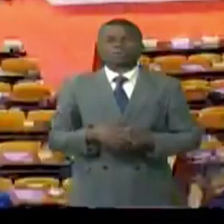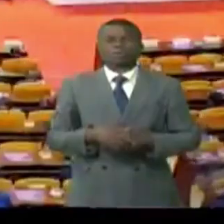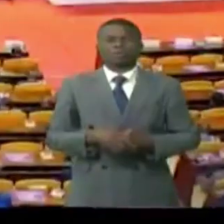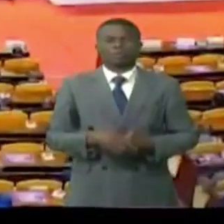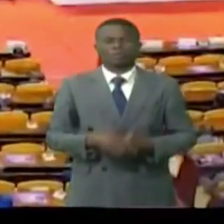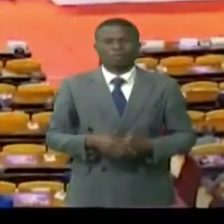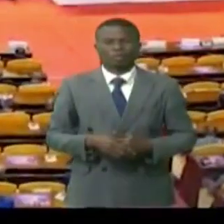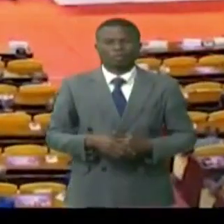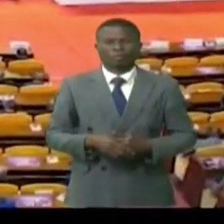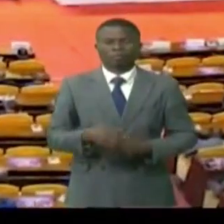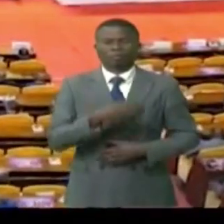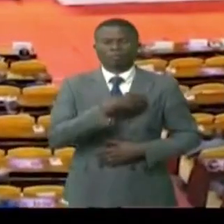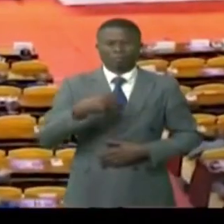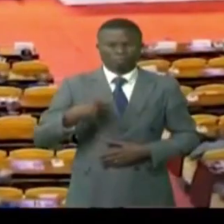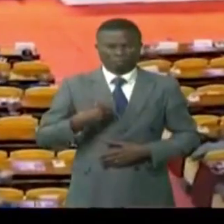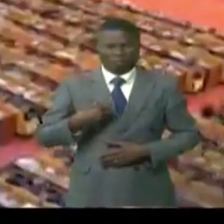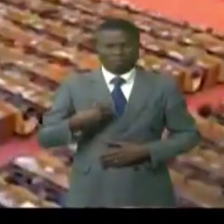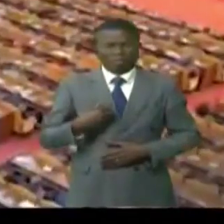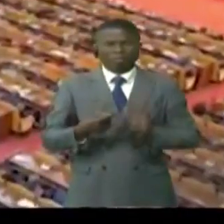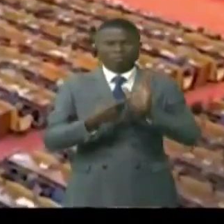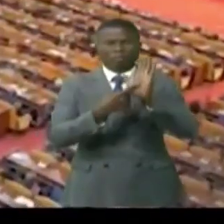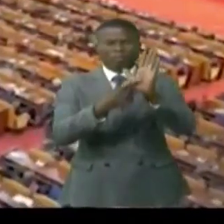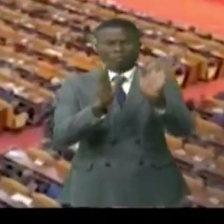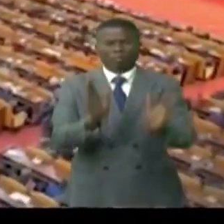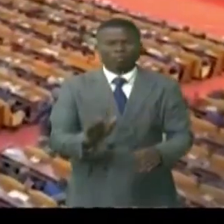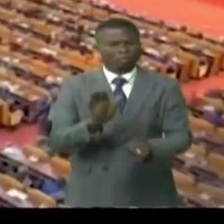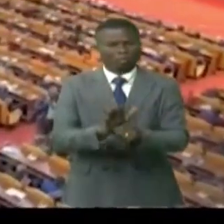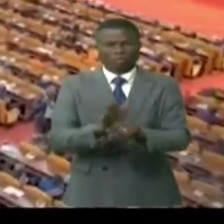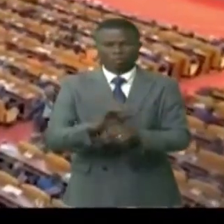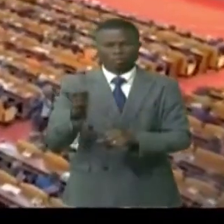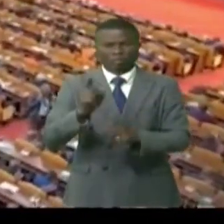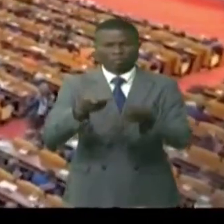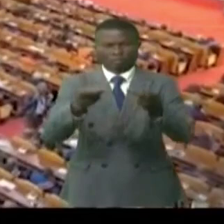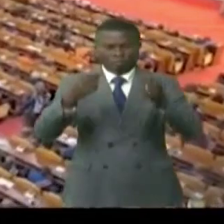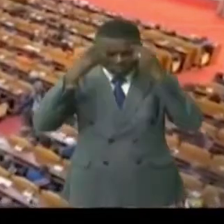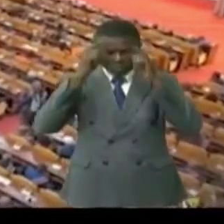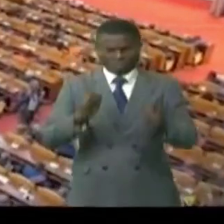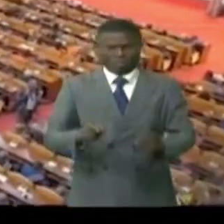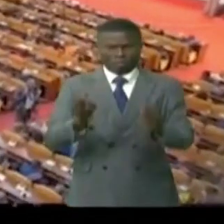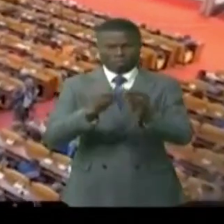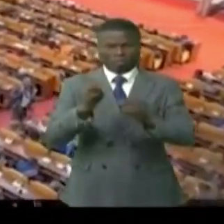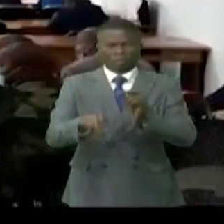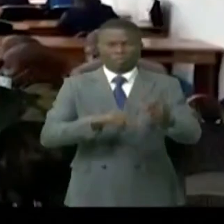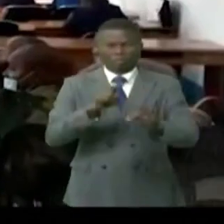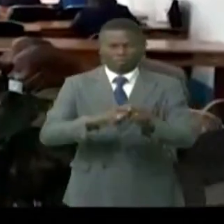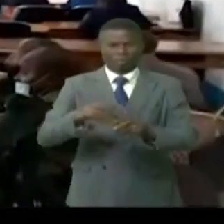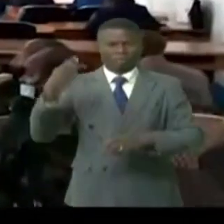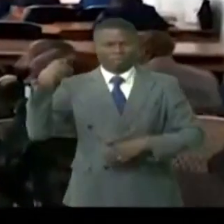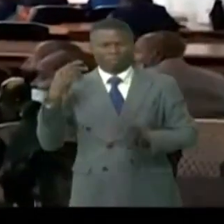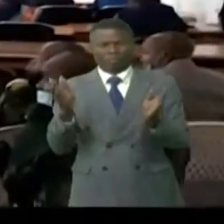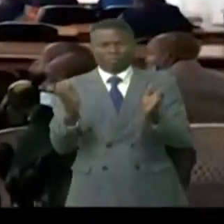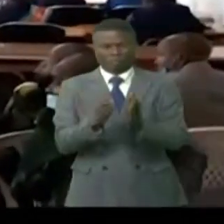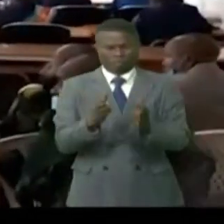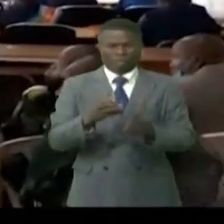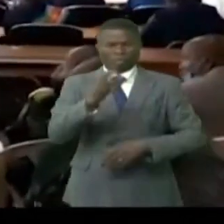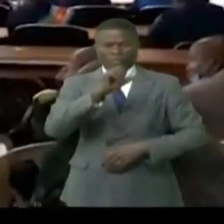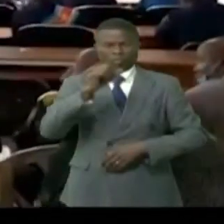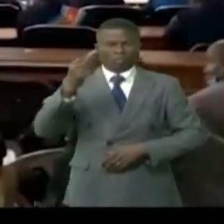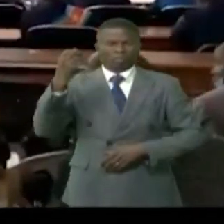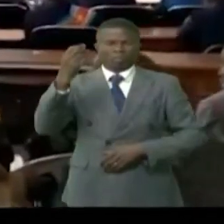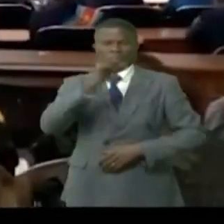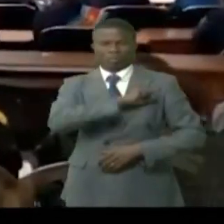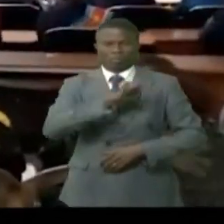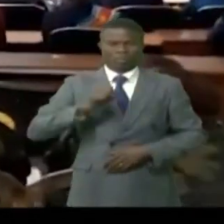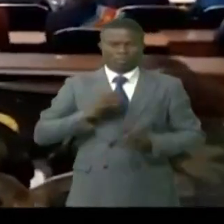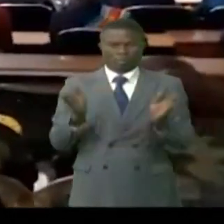Sélémane. Les femmes sont moins représentées dans des postes de prise de décision. À l'Assemblée nationale, 2 femmes ont été élues, tandis